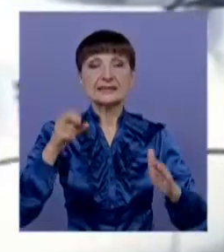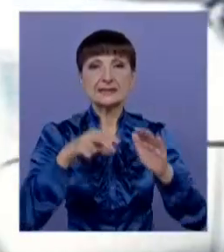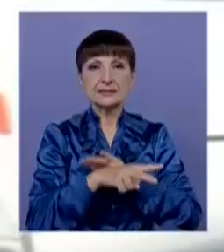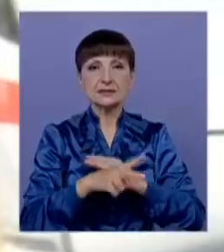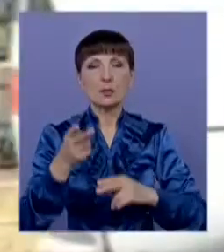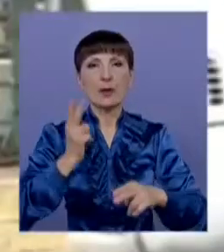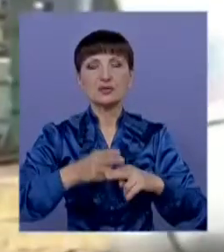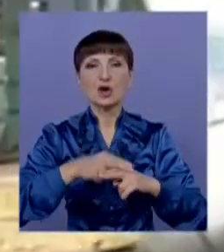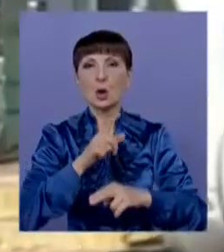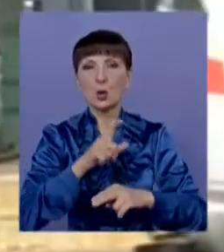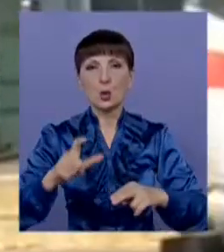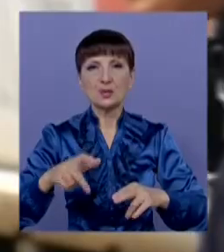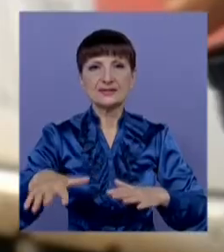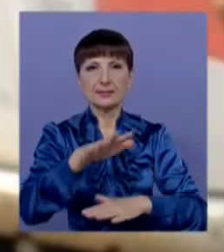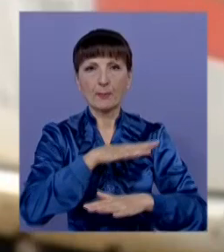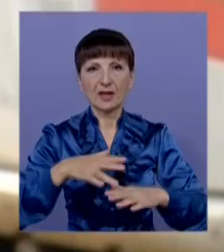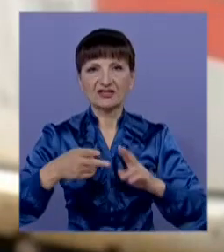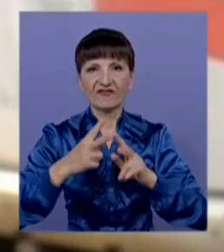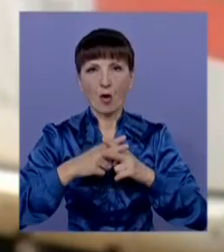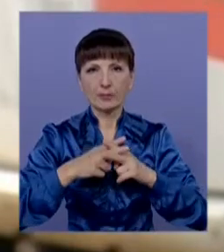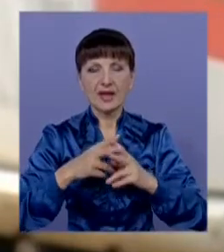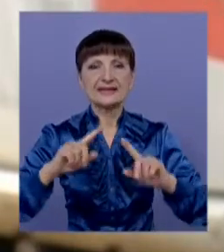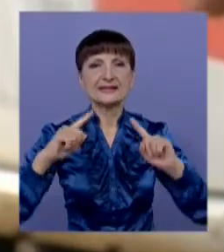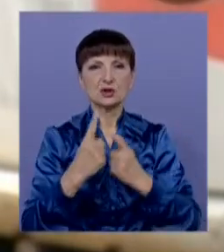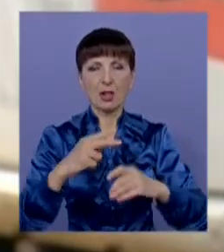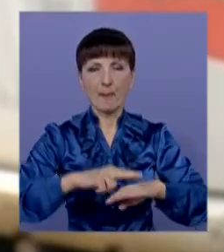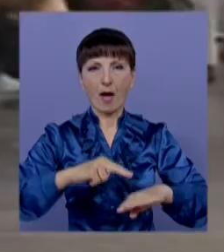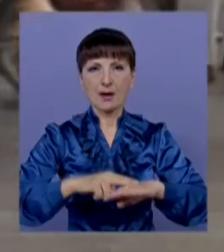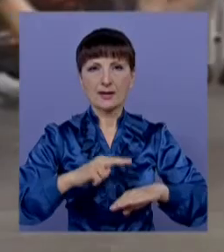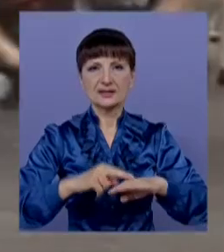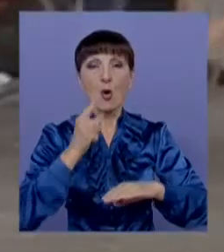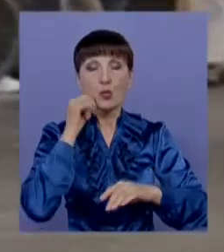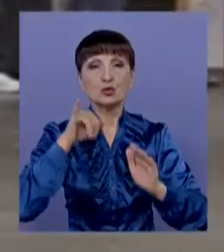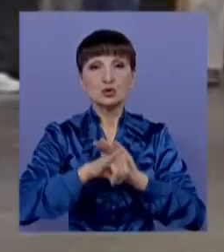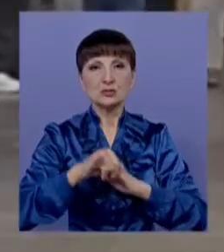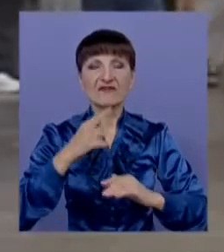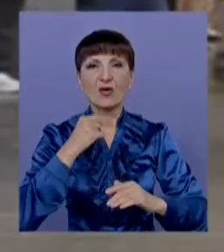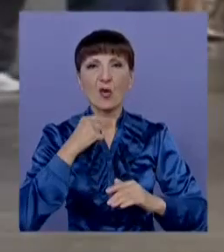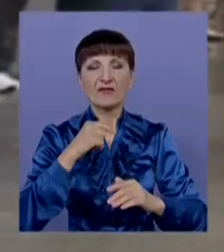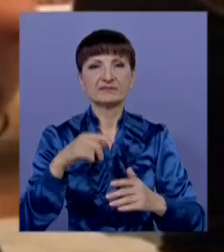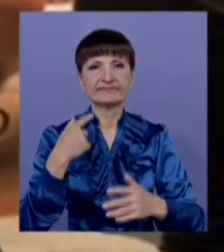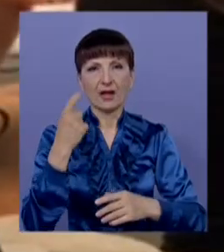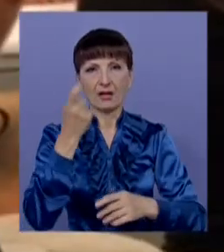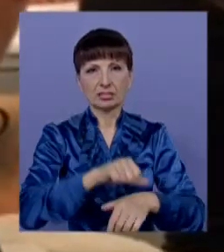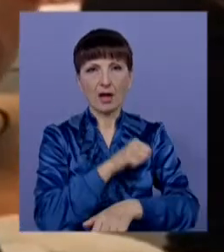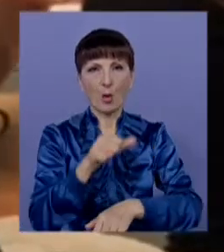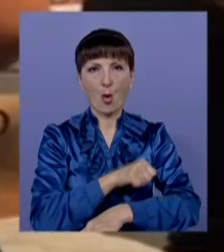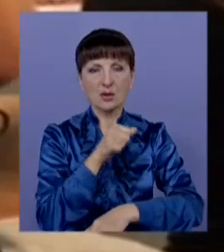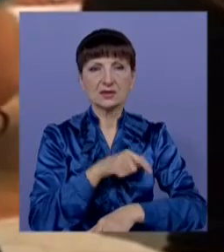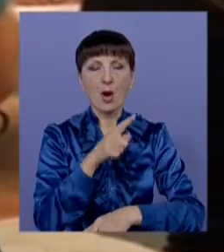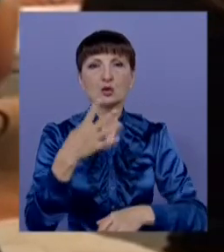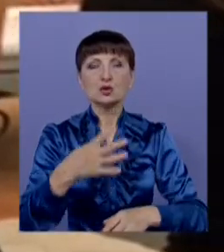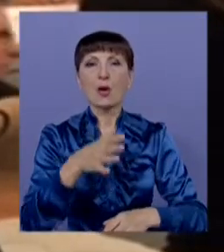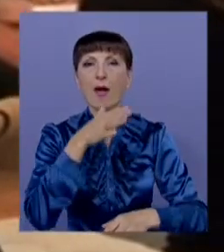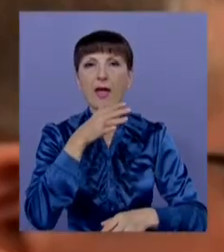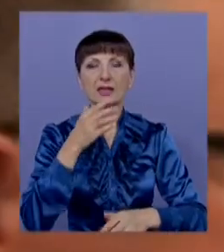ему помешали люди на платформе. В итоге его задержала полиция. В крови мужчины обнаружили следы кокаина. Подозреваемый оказался